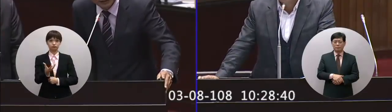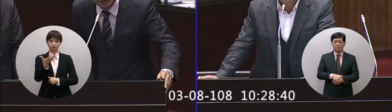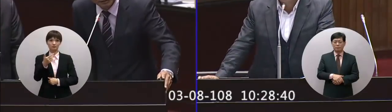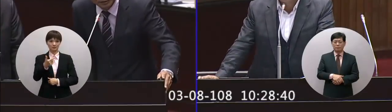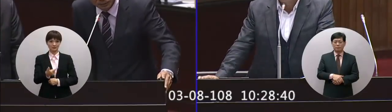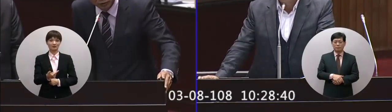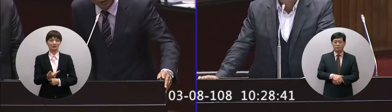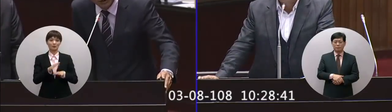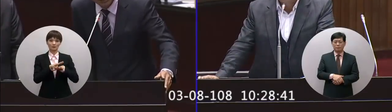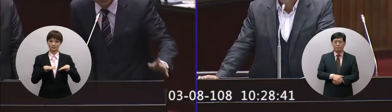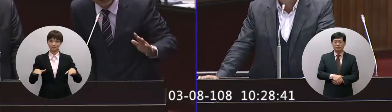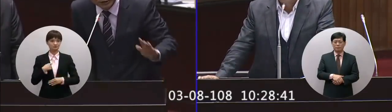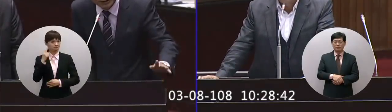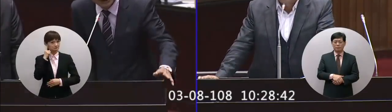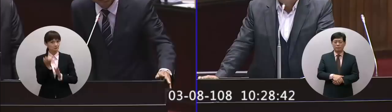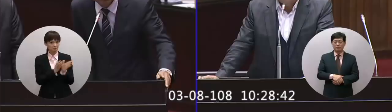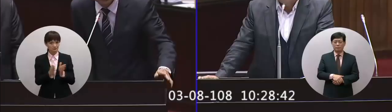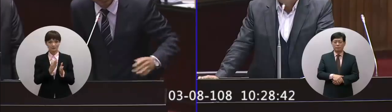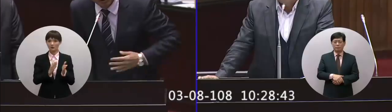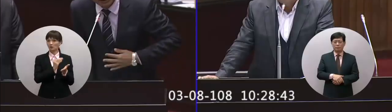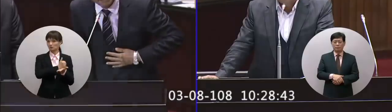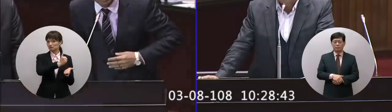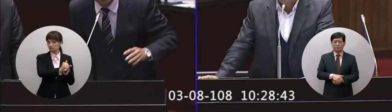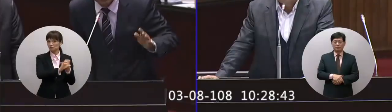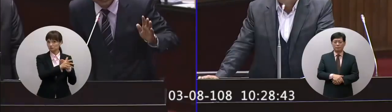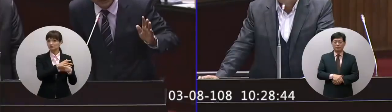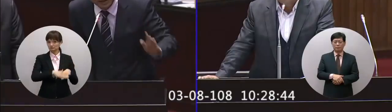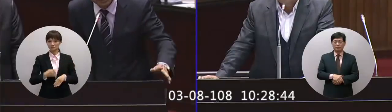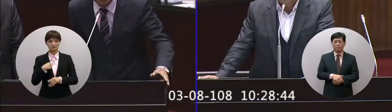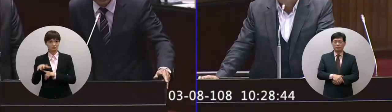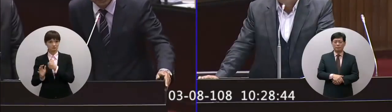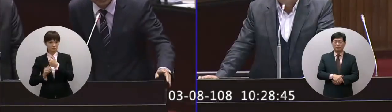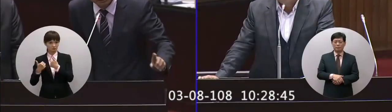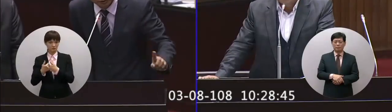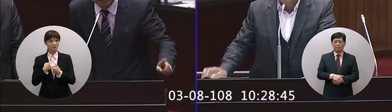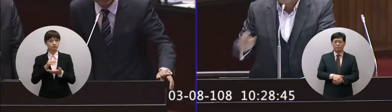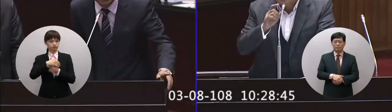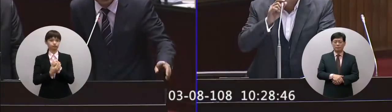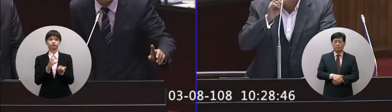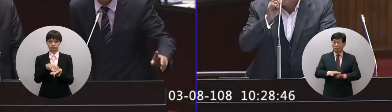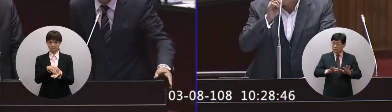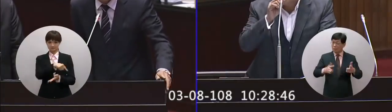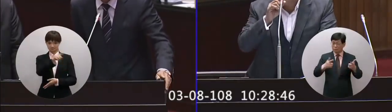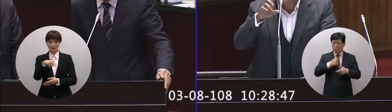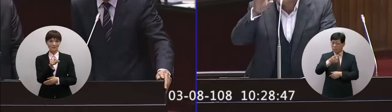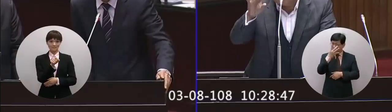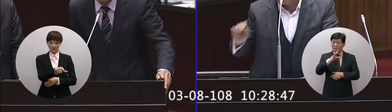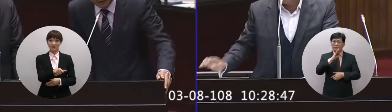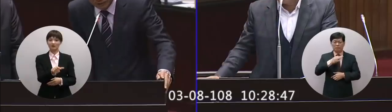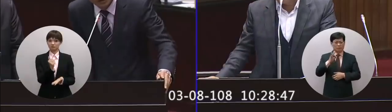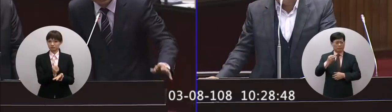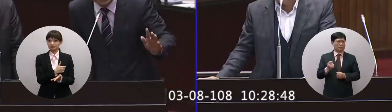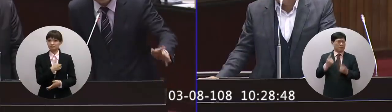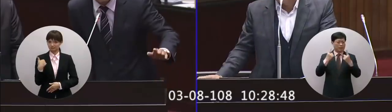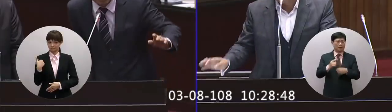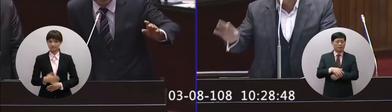反而要开始怎么出口。所以鸡蛋的部分，农委会一定保证，和大家买到鸡蛋，这绝对无问题。 今麦不是买袂到，今麦是价小